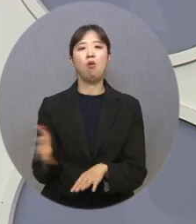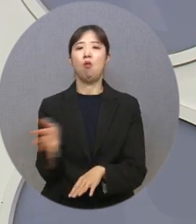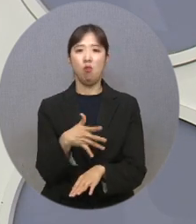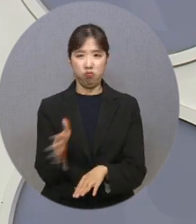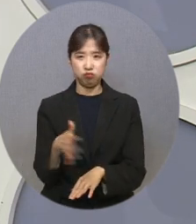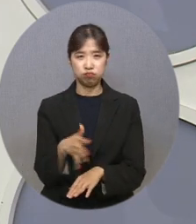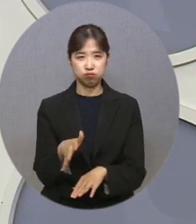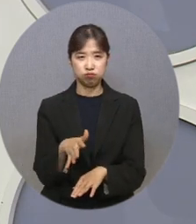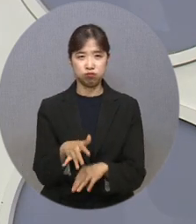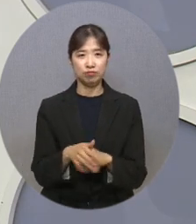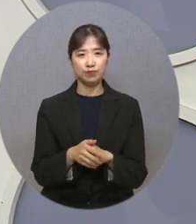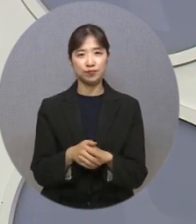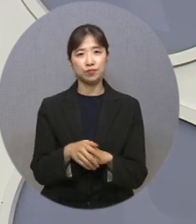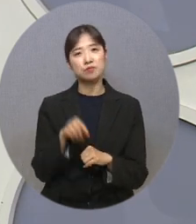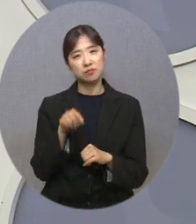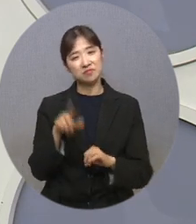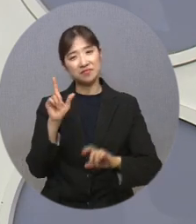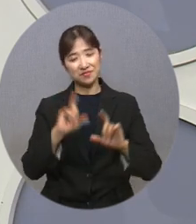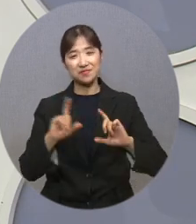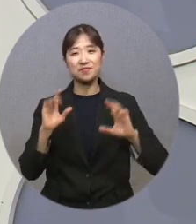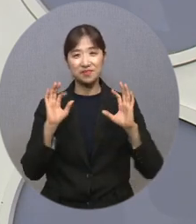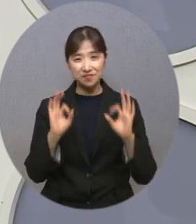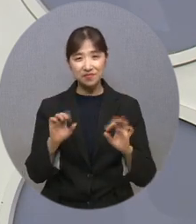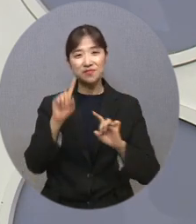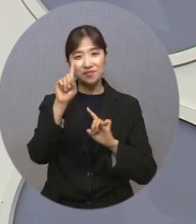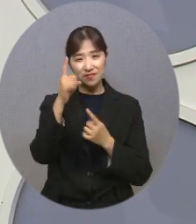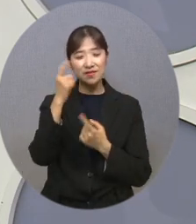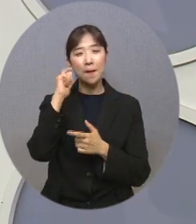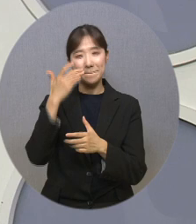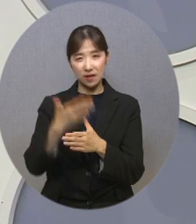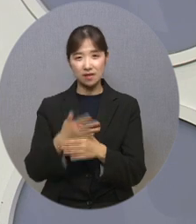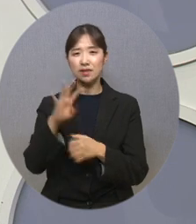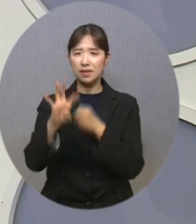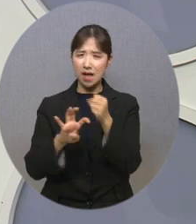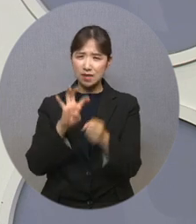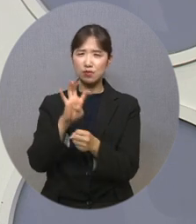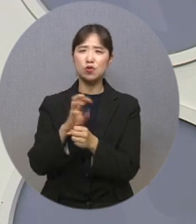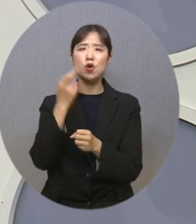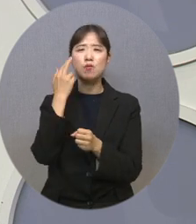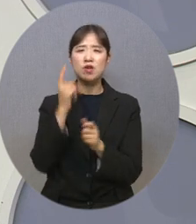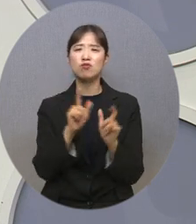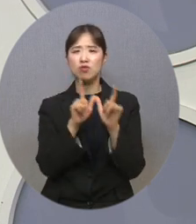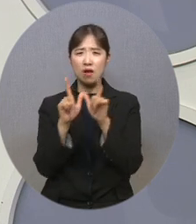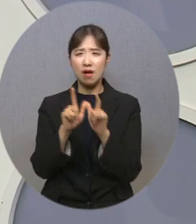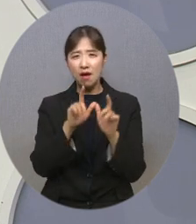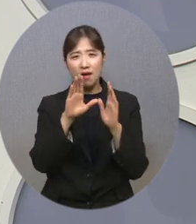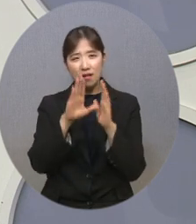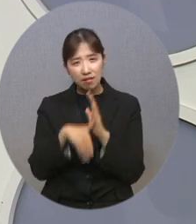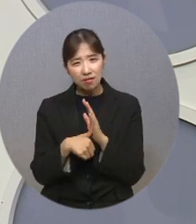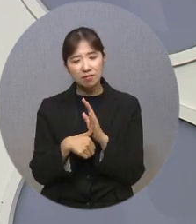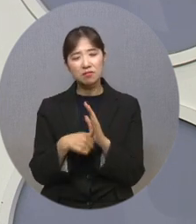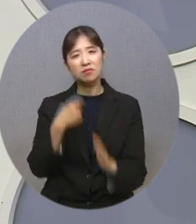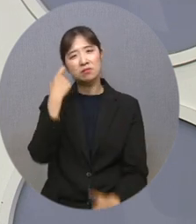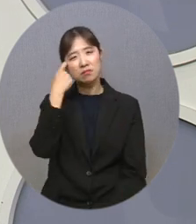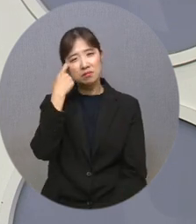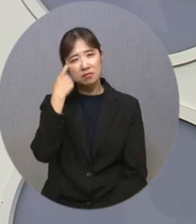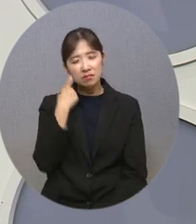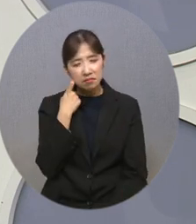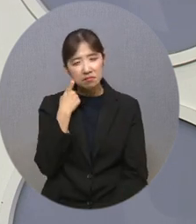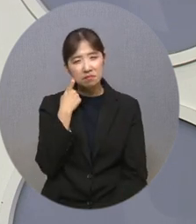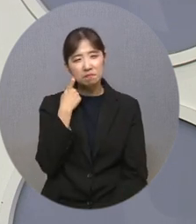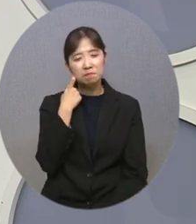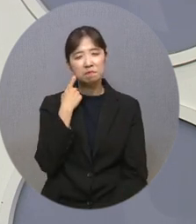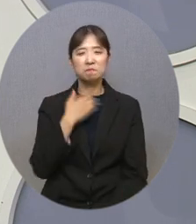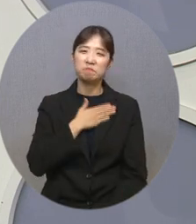없었어요. 그런 측면에서 이승만 박사가 40년 미국 생활에서 어떠한 그